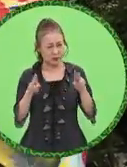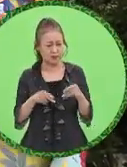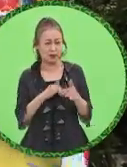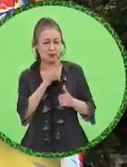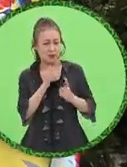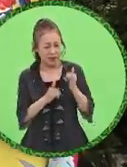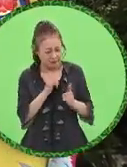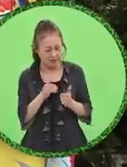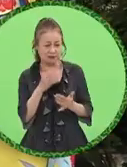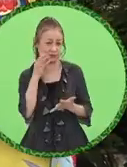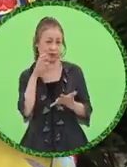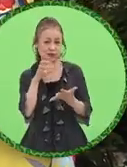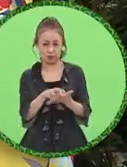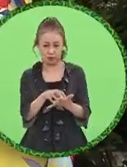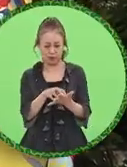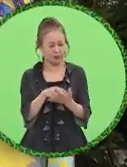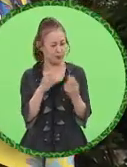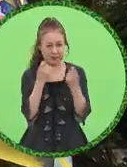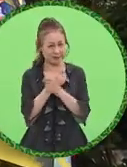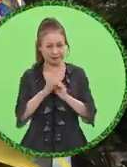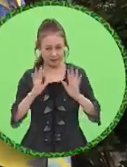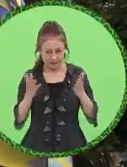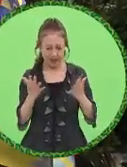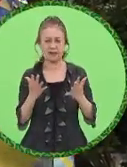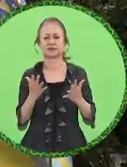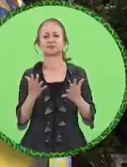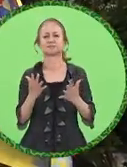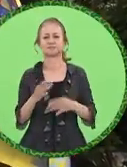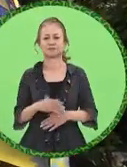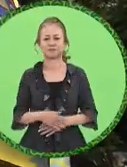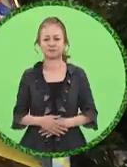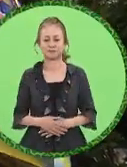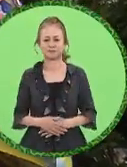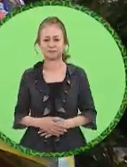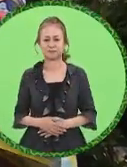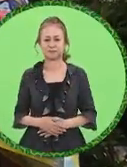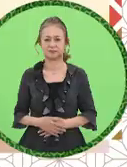歴史の証人に言うても過言ではないの。